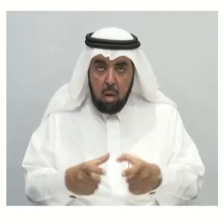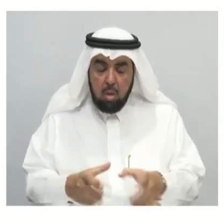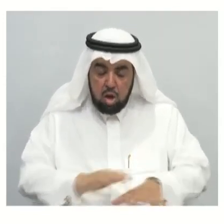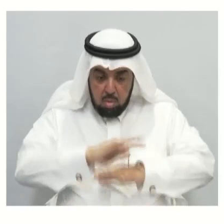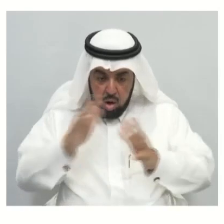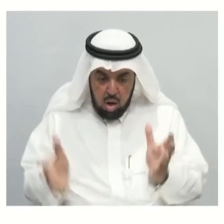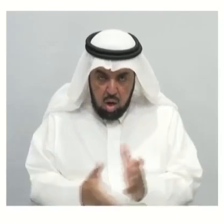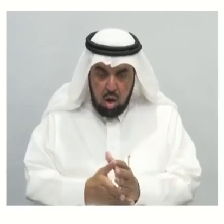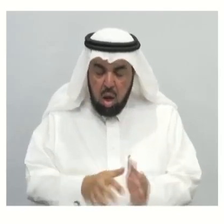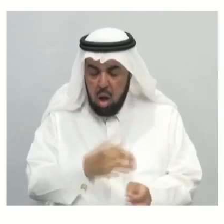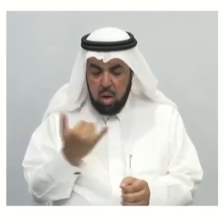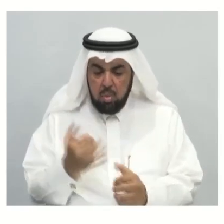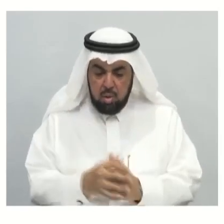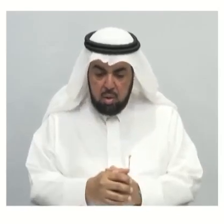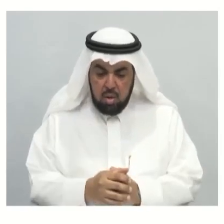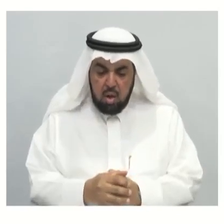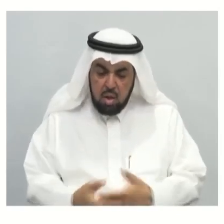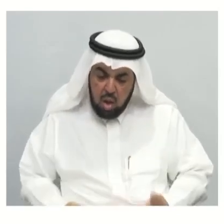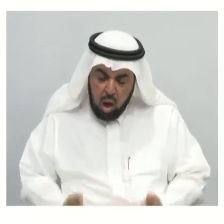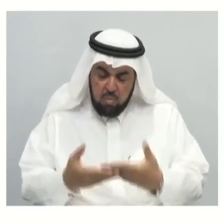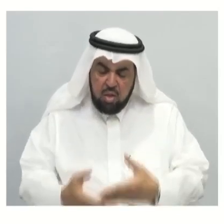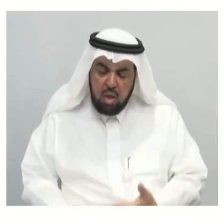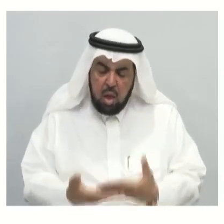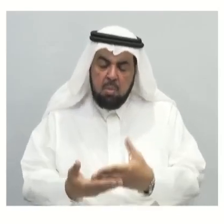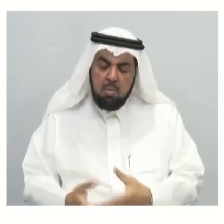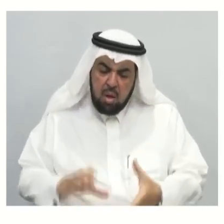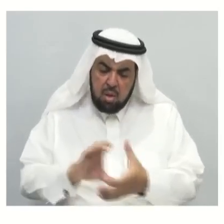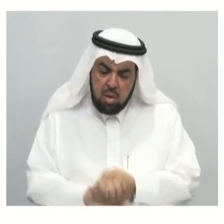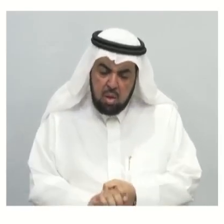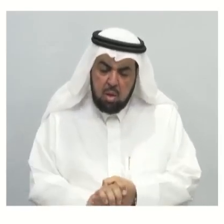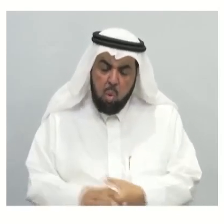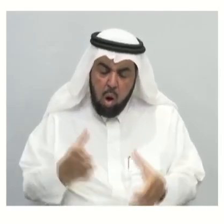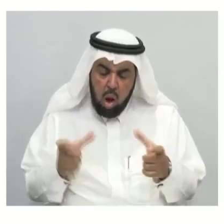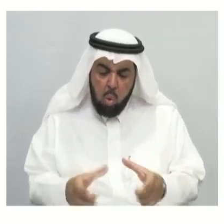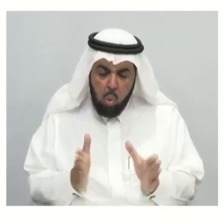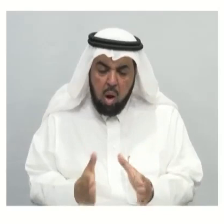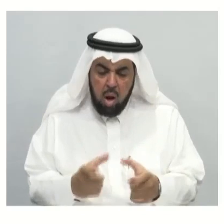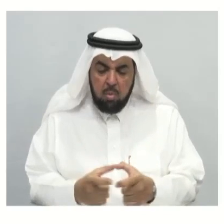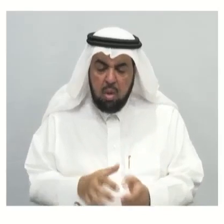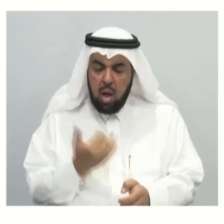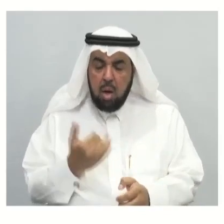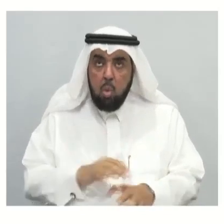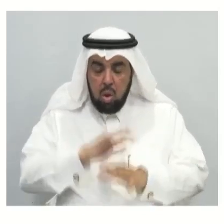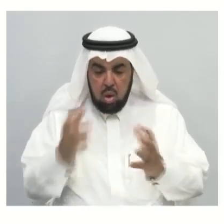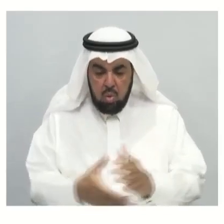الامن الجماعي العربي الاسهام في دعم السلم والامن العربي